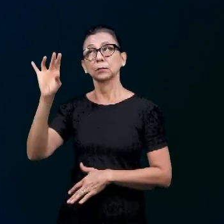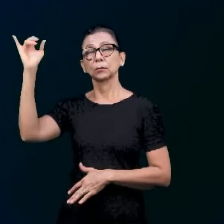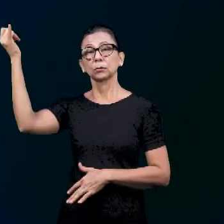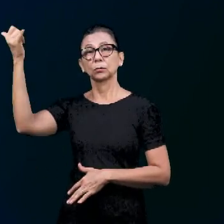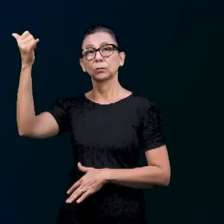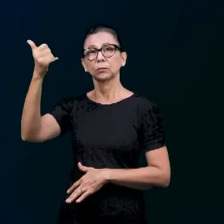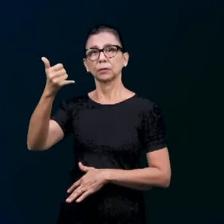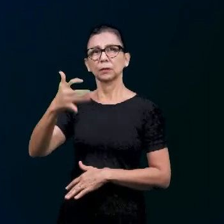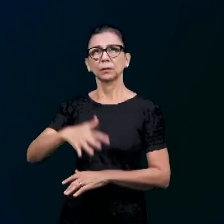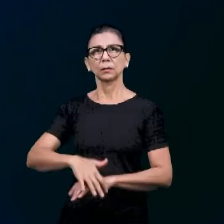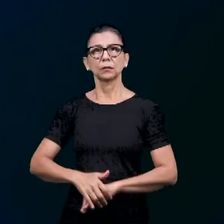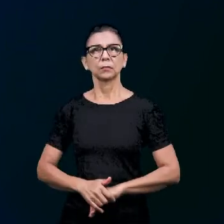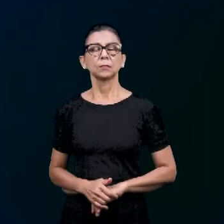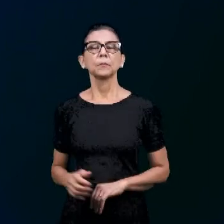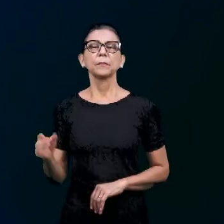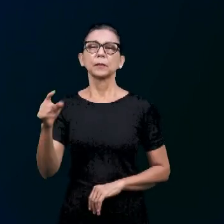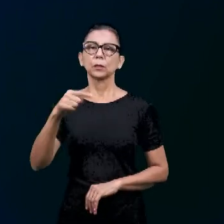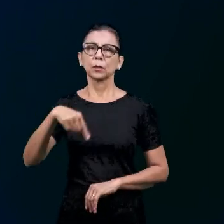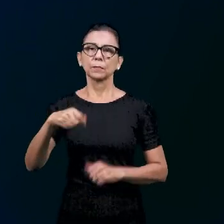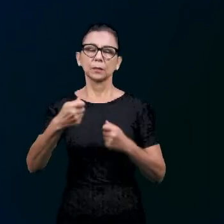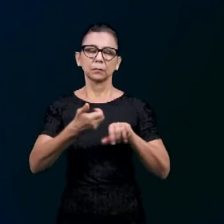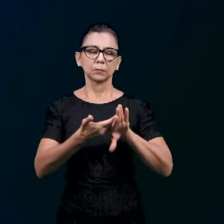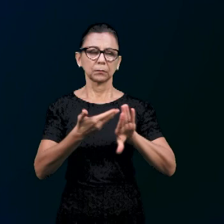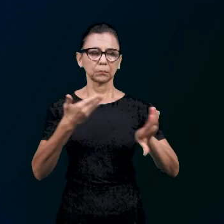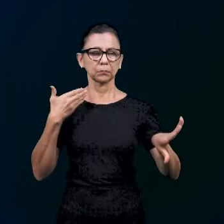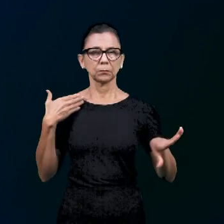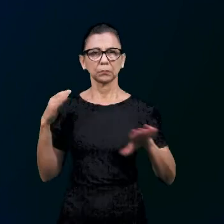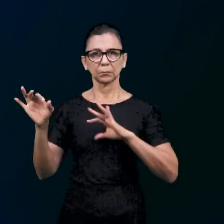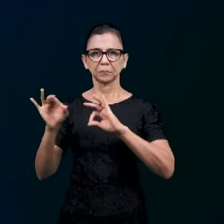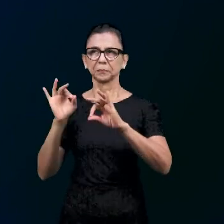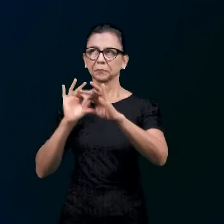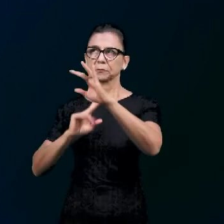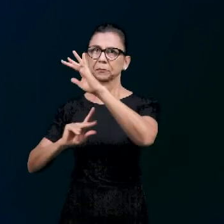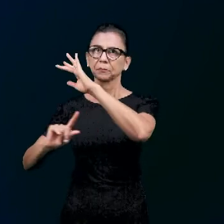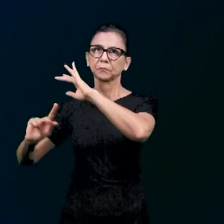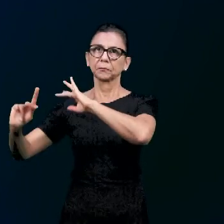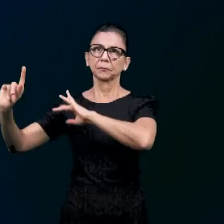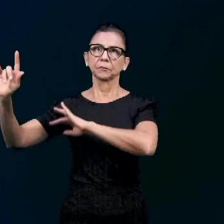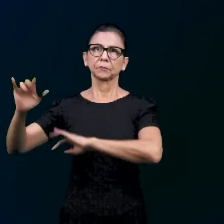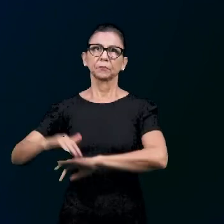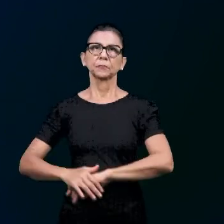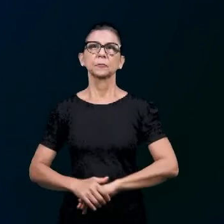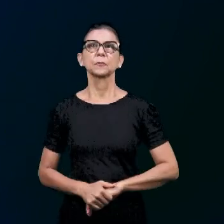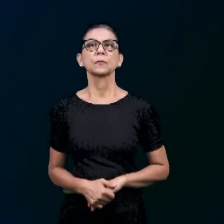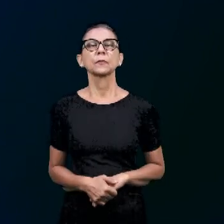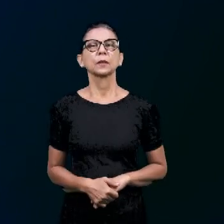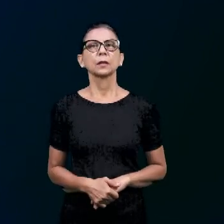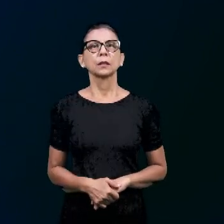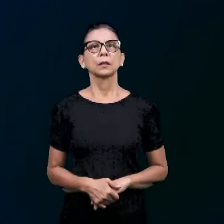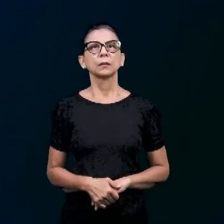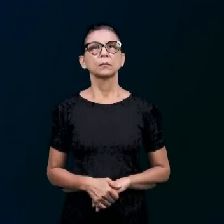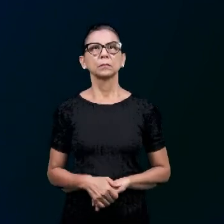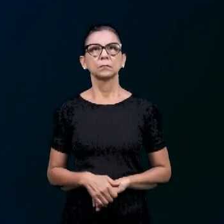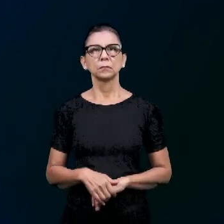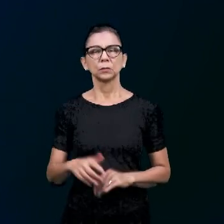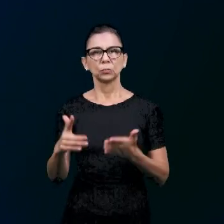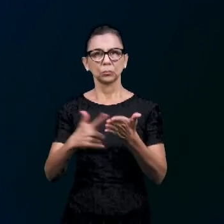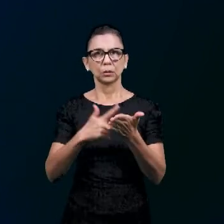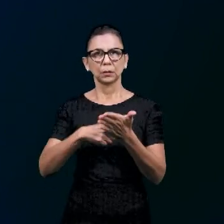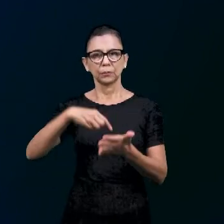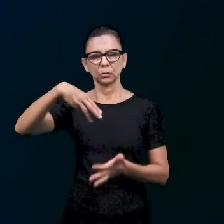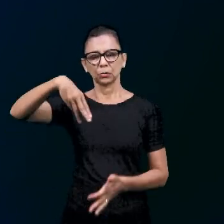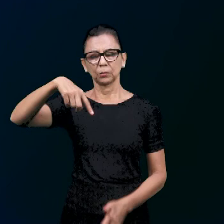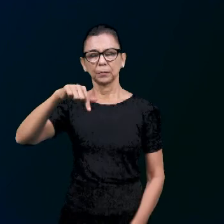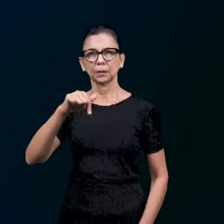va nous avertir et nous sanctifier, nous préparant pour l'éternité. Il y a une expression dans le livre de